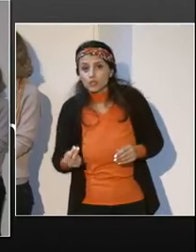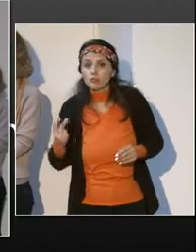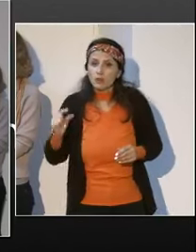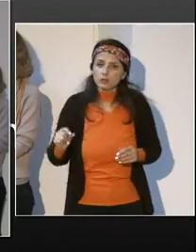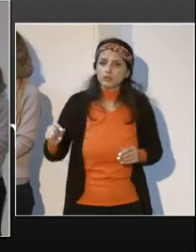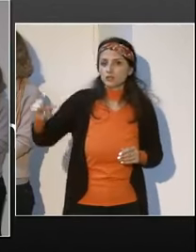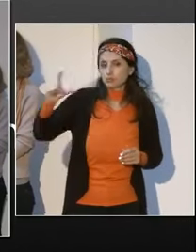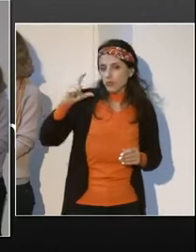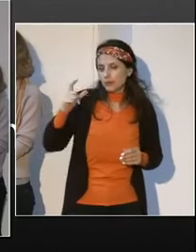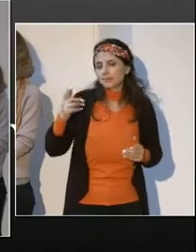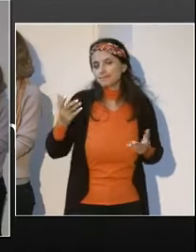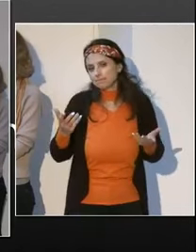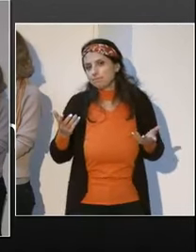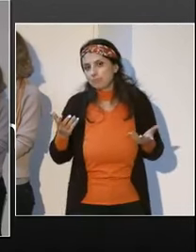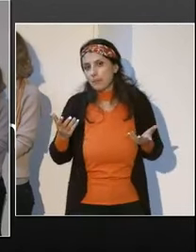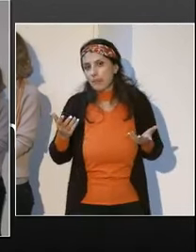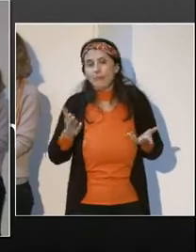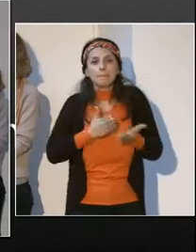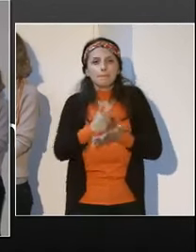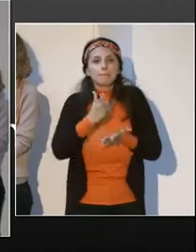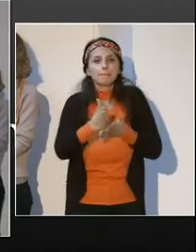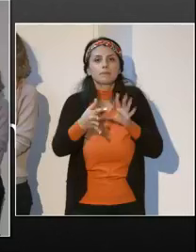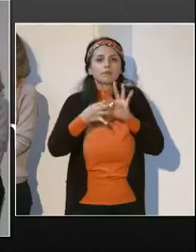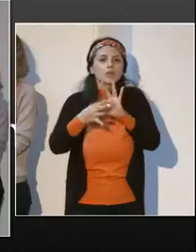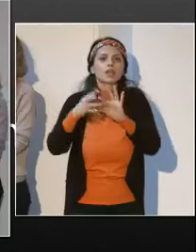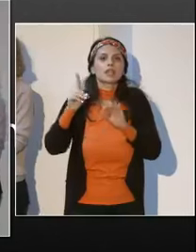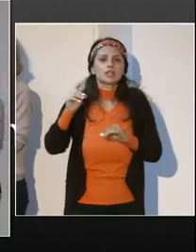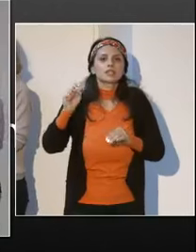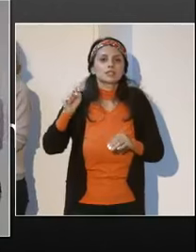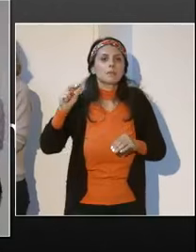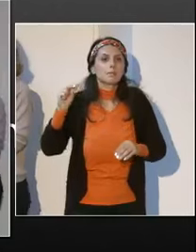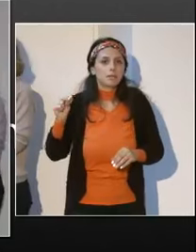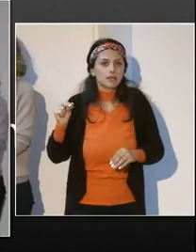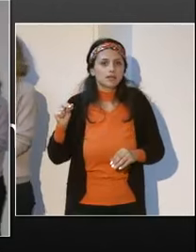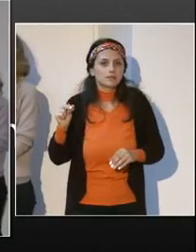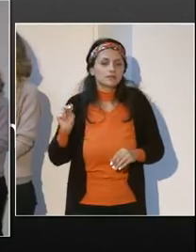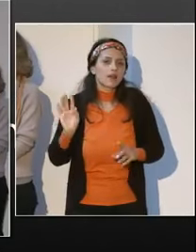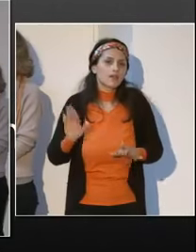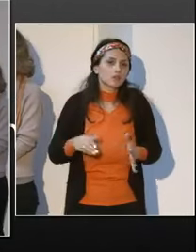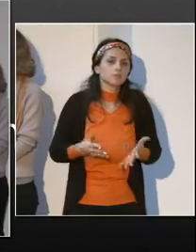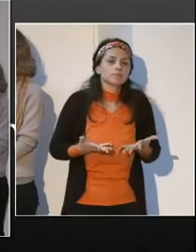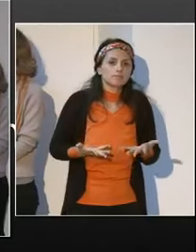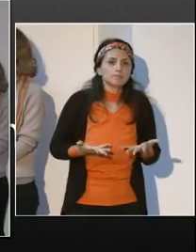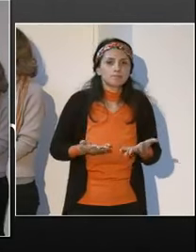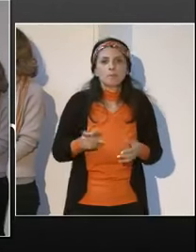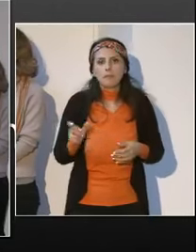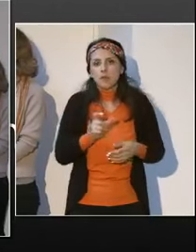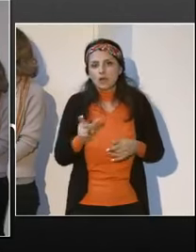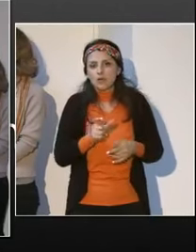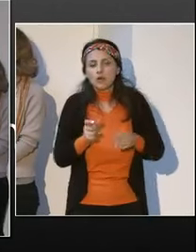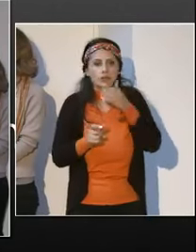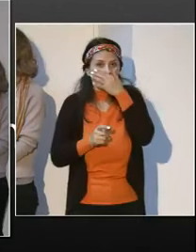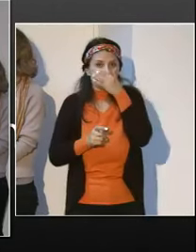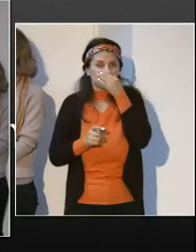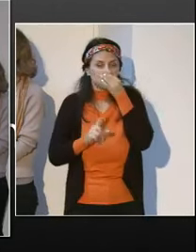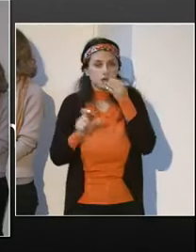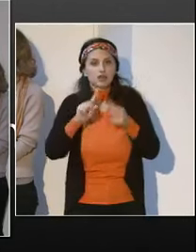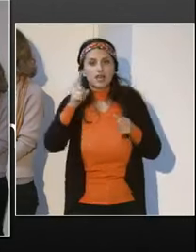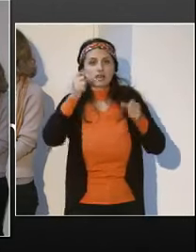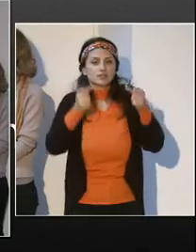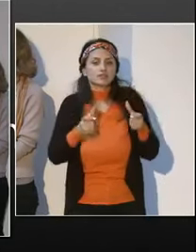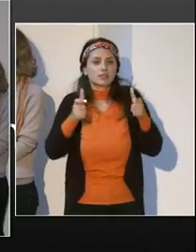adeseori colaborarea cu DSP a fost defectuos așa cum ne amintim în perioada starii de urgenta